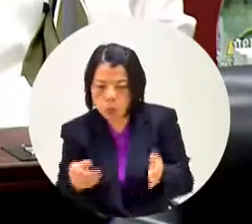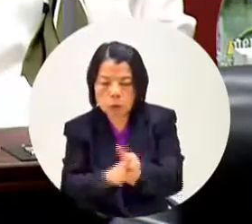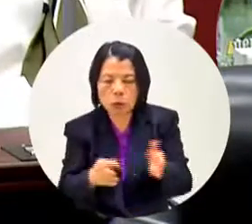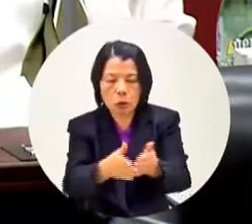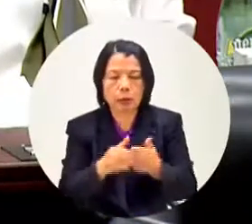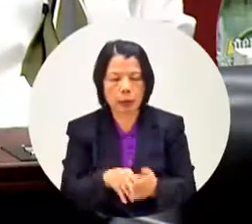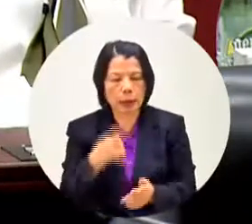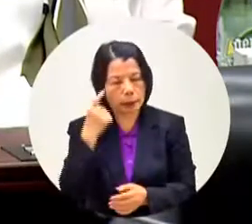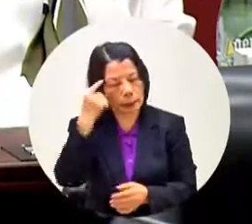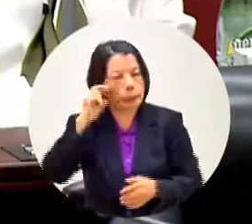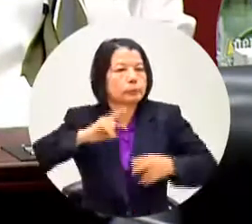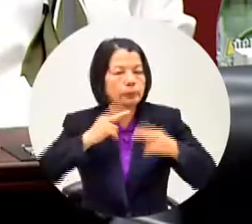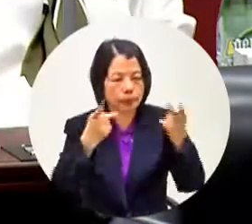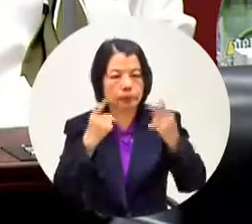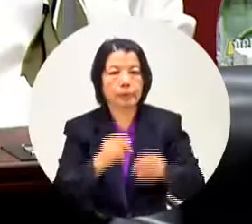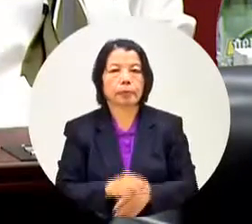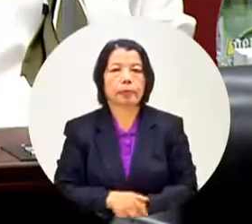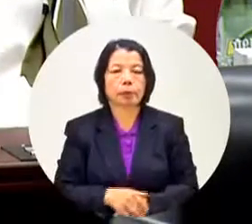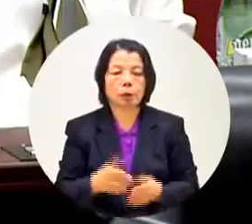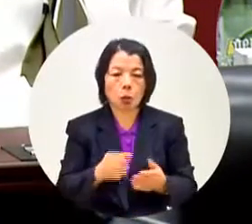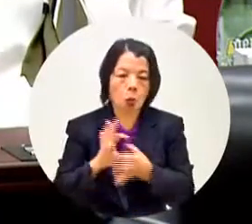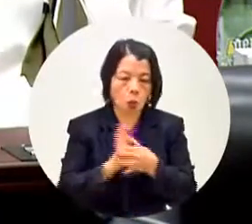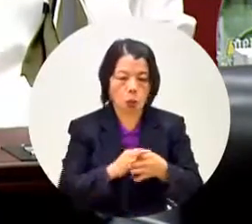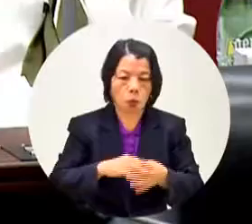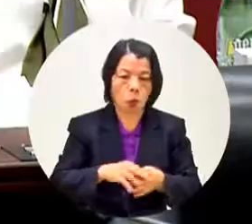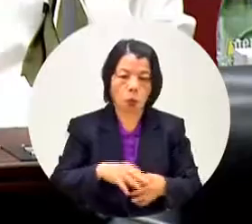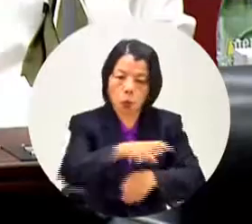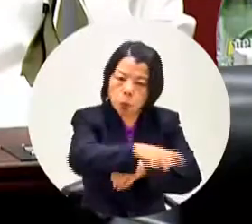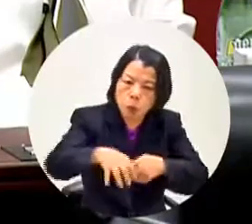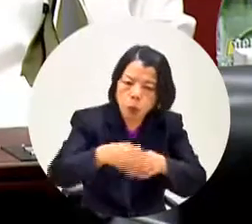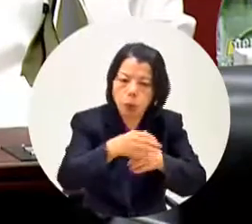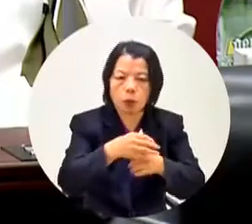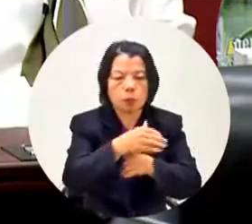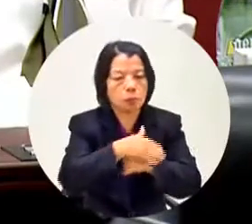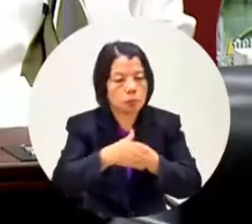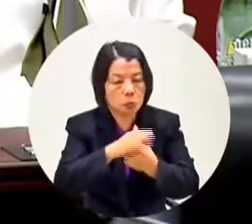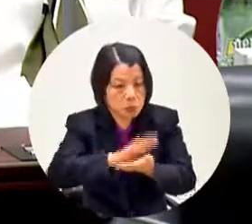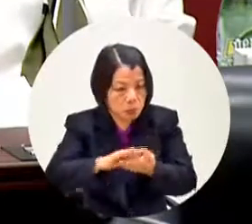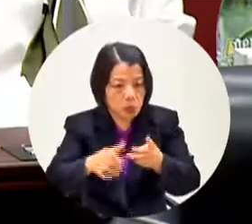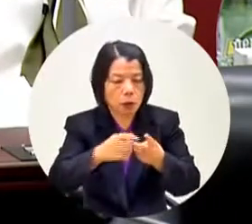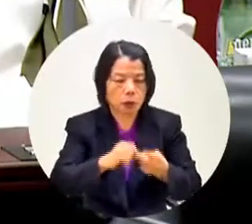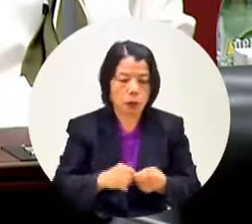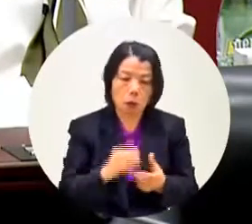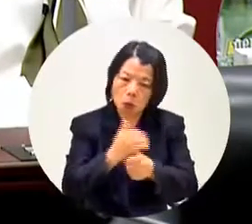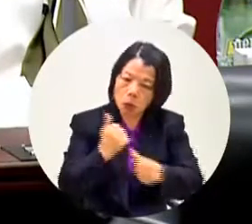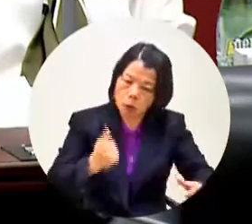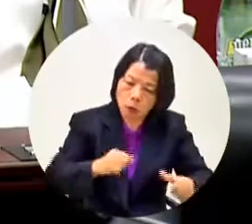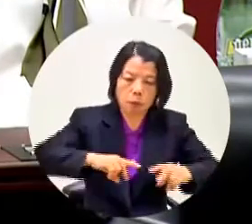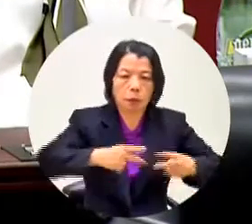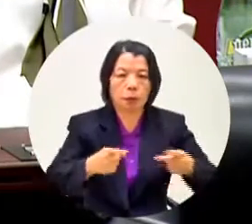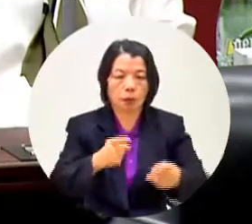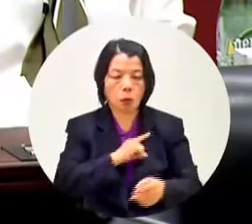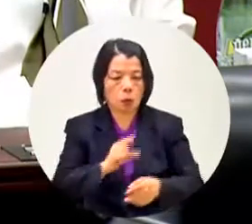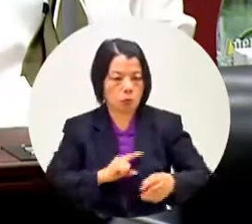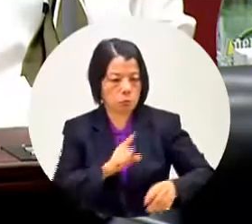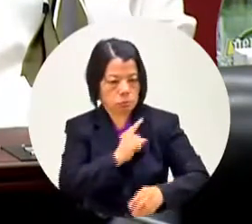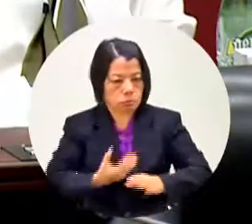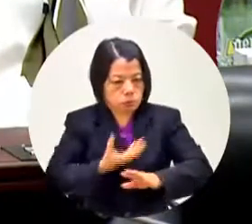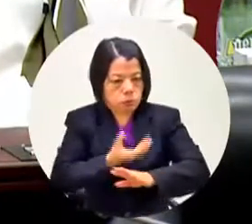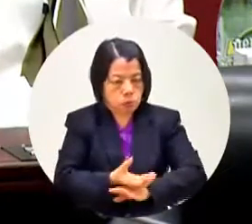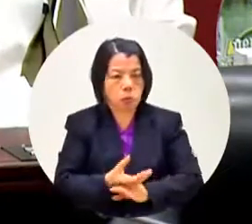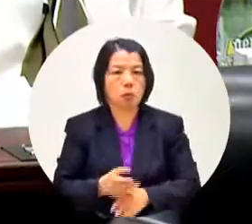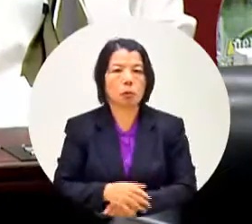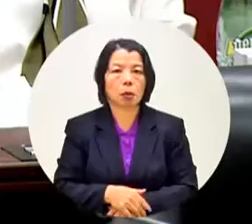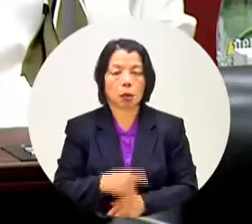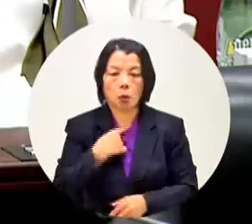在开车的过程当中好，然后为了闪一只流浪狗，不小心为了闪她不忍心撞下去，然后自己去撞